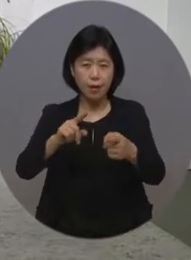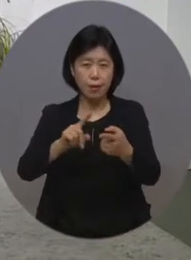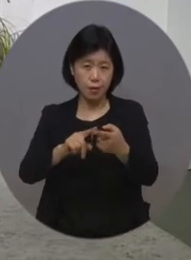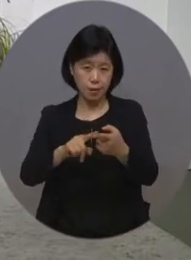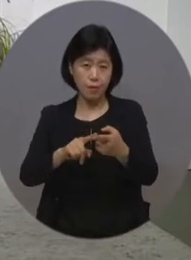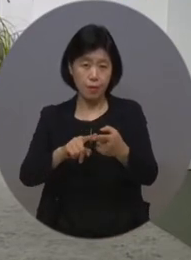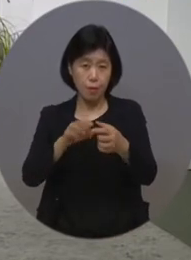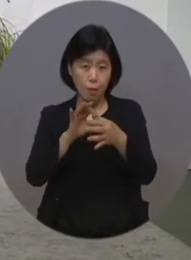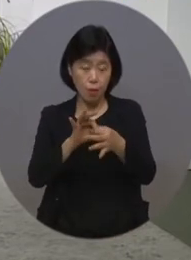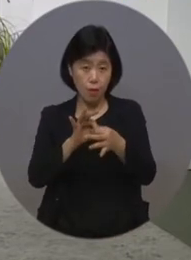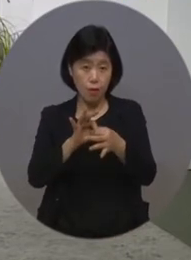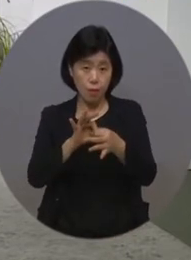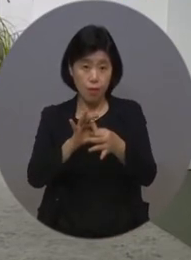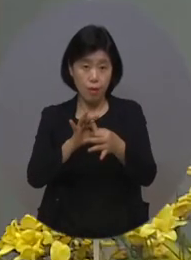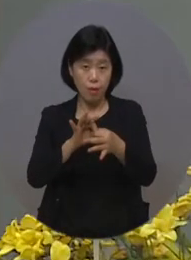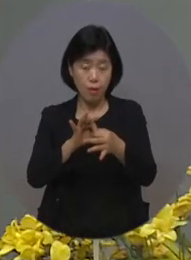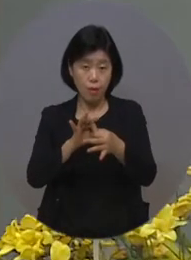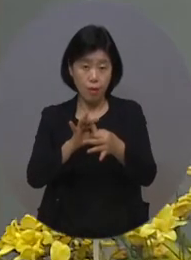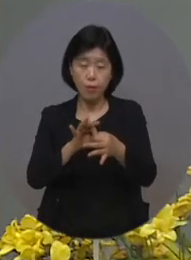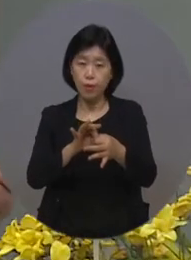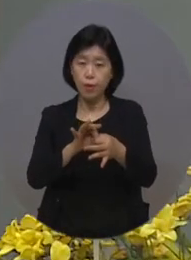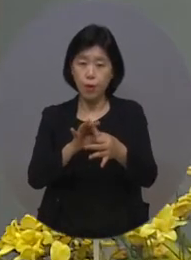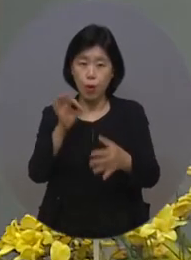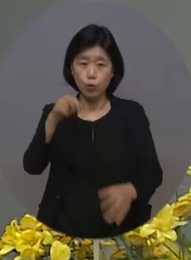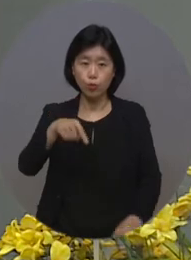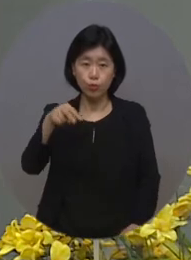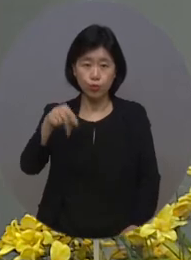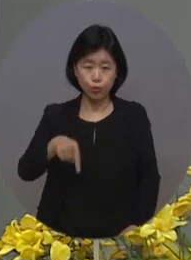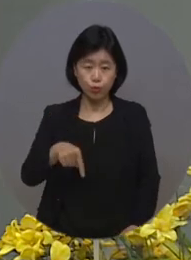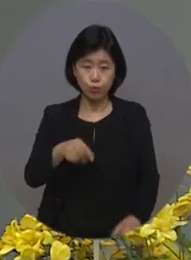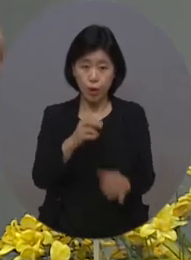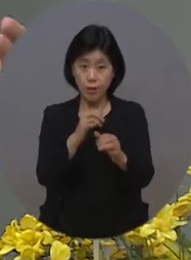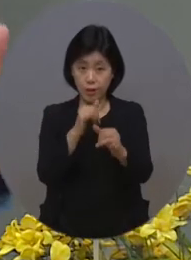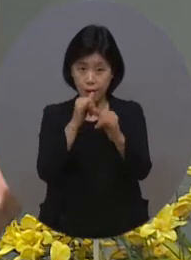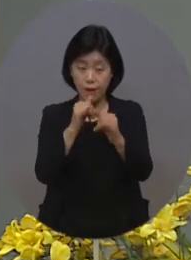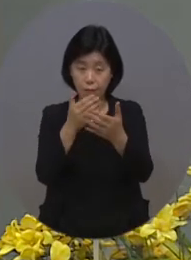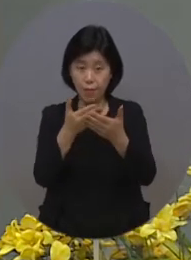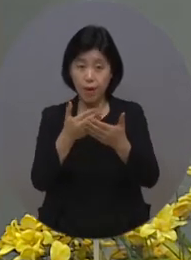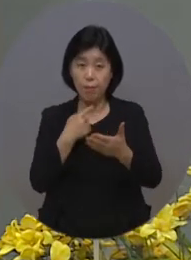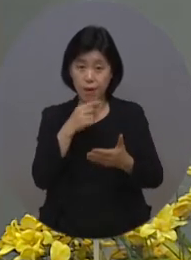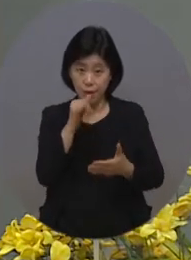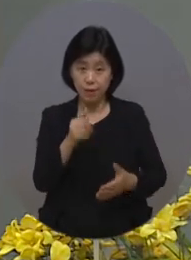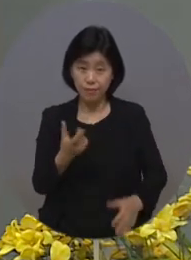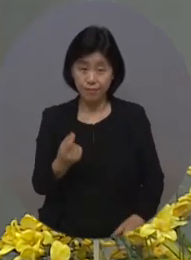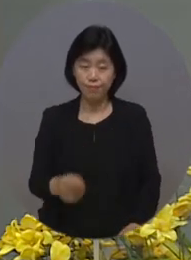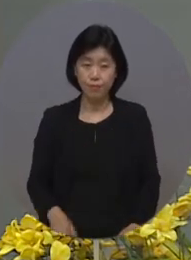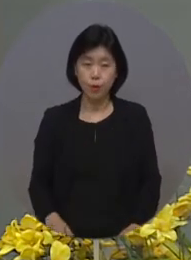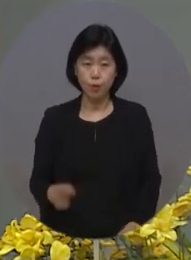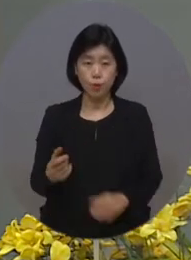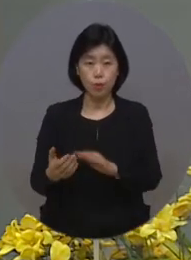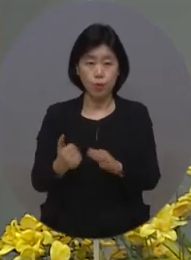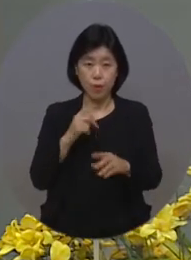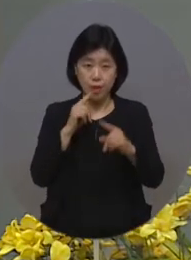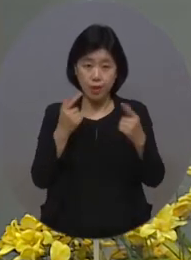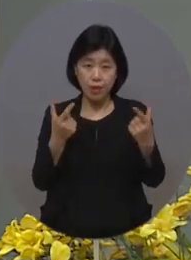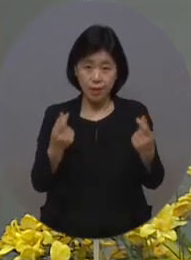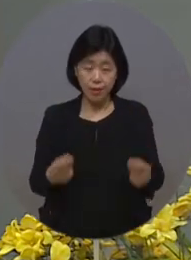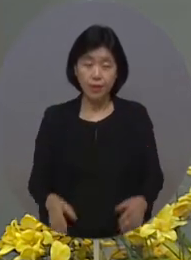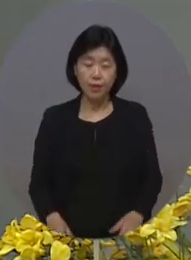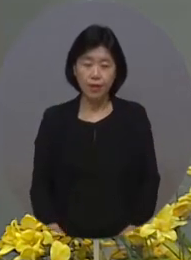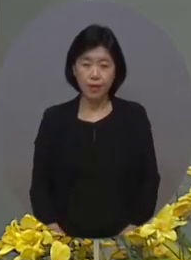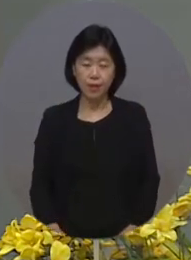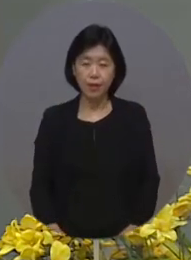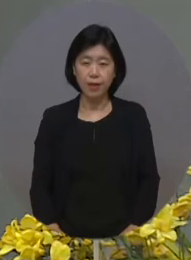우수사 가지 받은 거 아시잖아요 예 에 그 저도 아까 말씀드린 게 개방형 을 도입해서 결국 장애 당사자 이